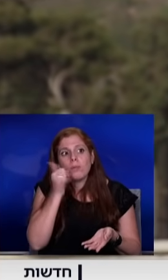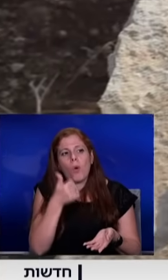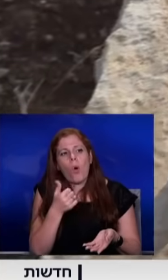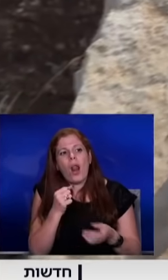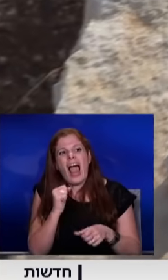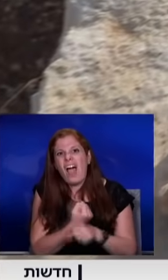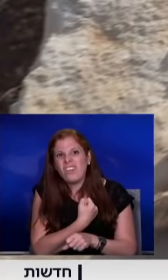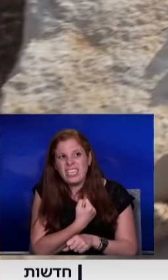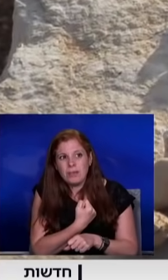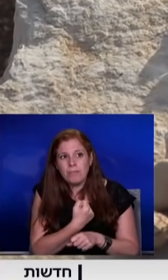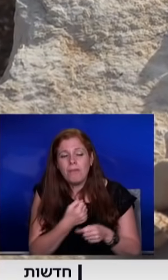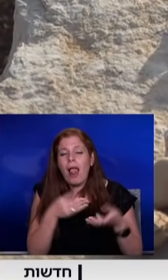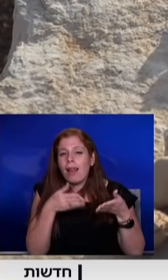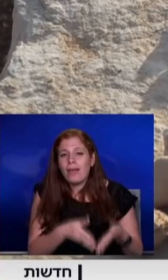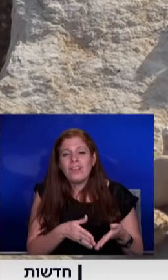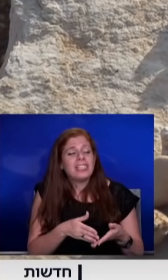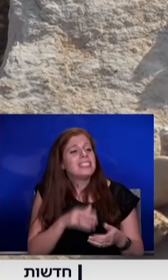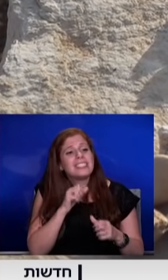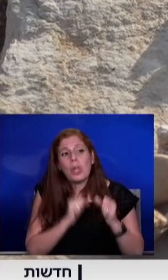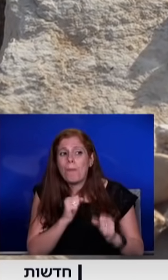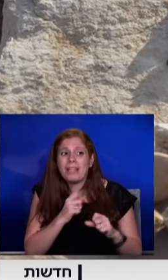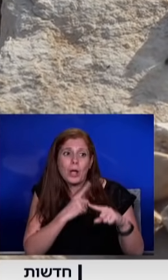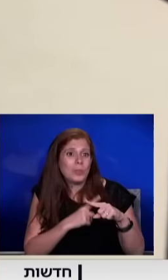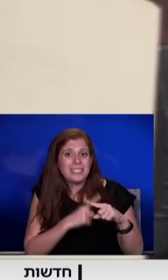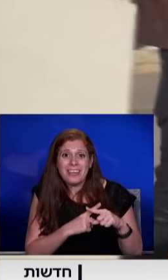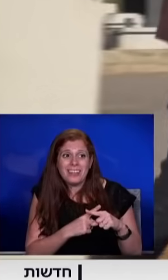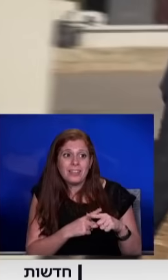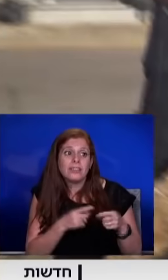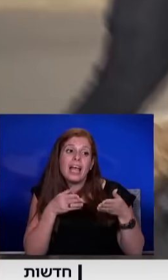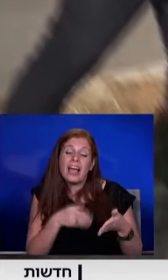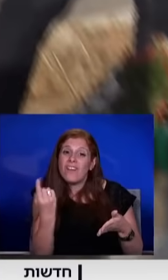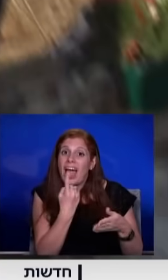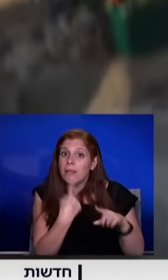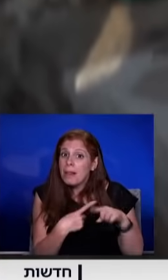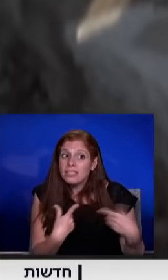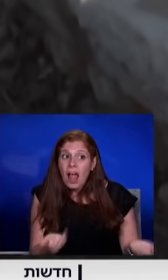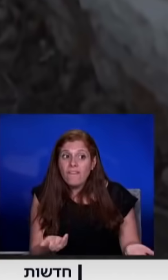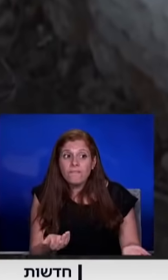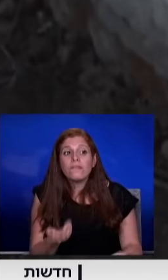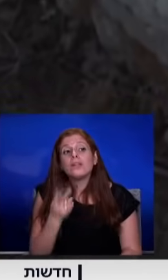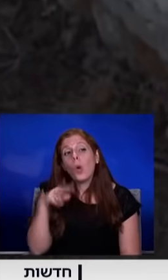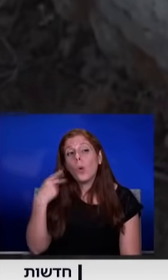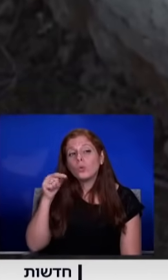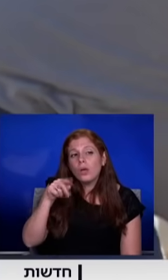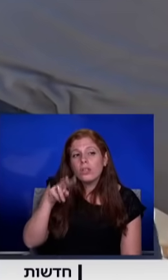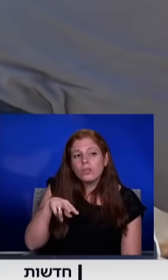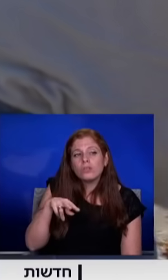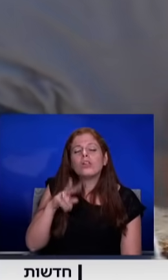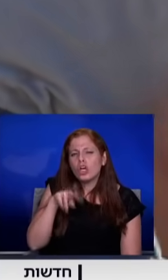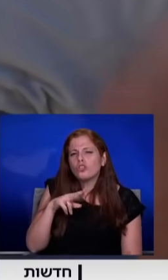זה לא מנהג נוצרי. זה הקבר היחיד פה בלי צלב. יכול להיות שכאן יש. לא, יש צלב.